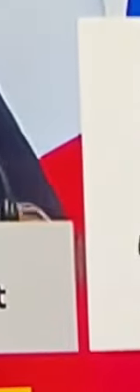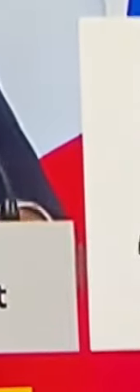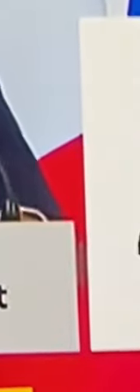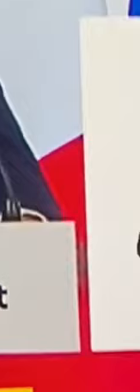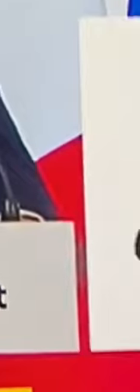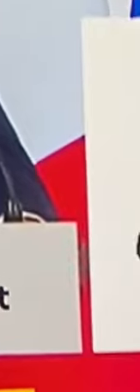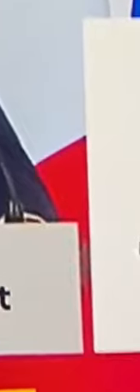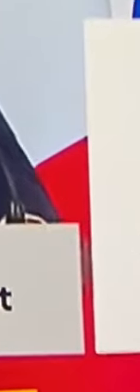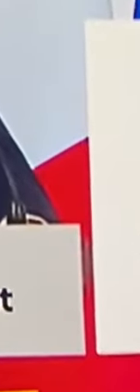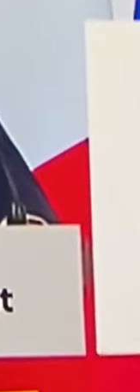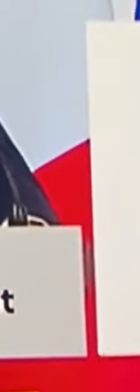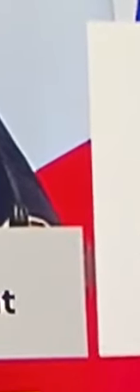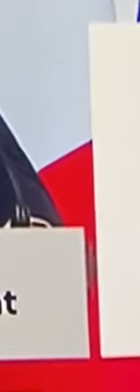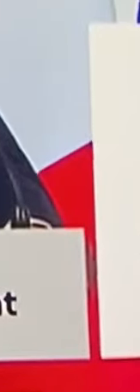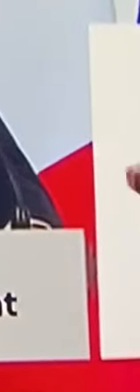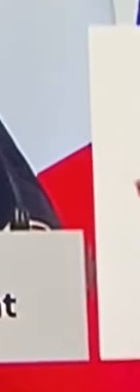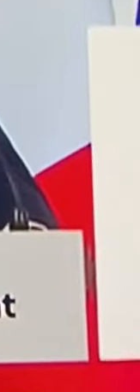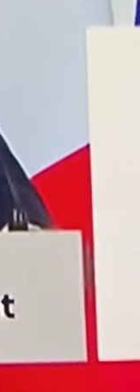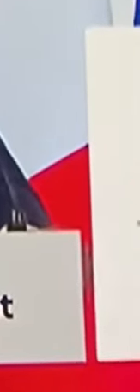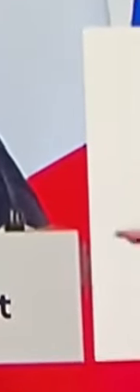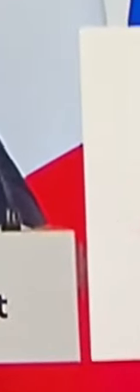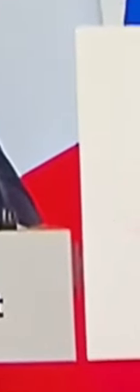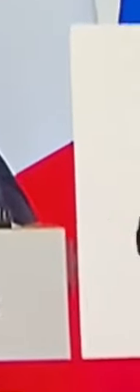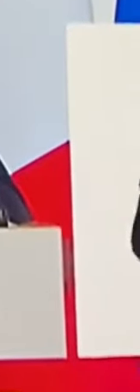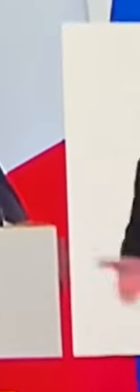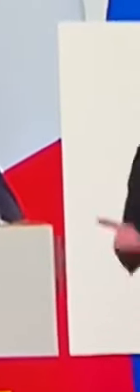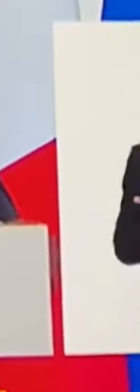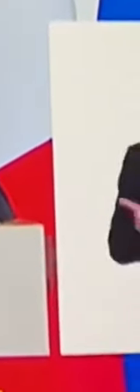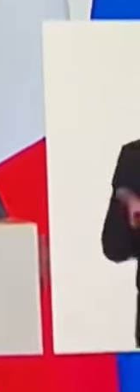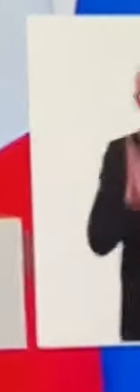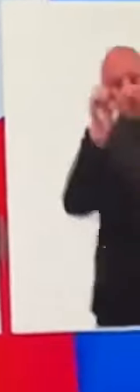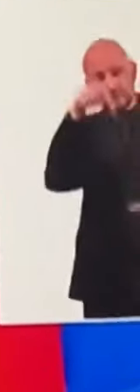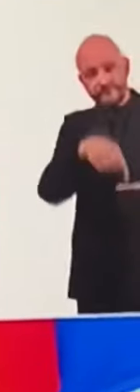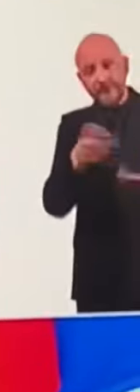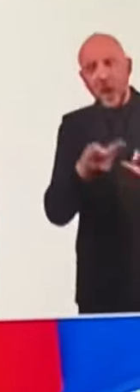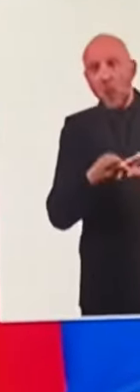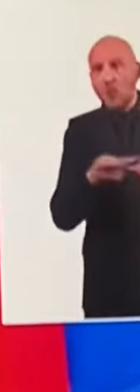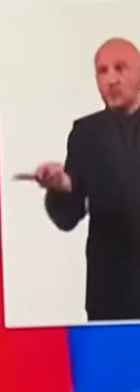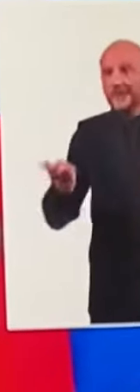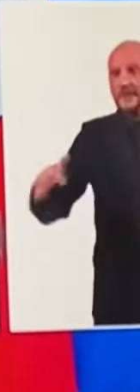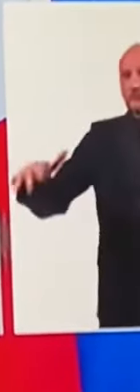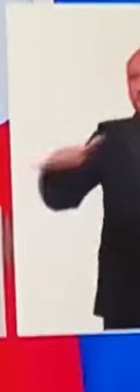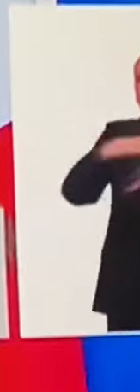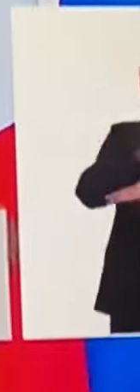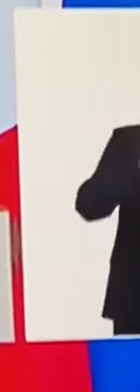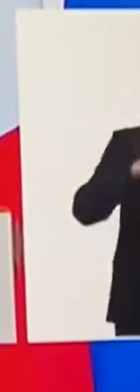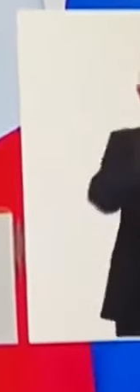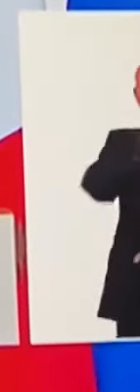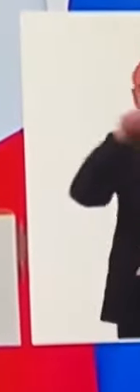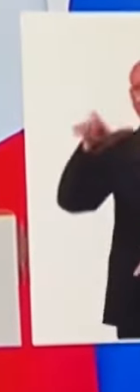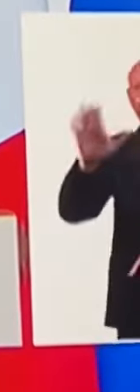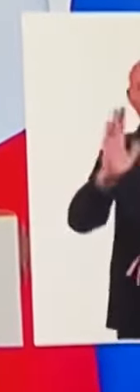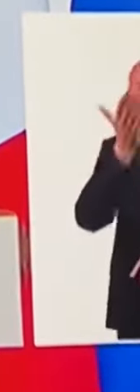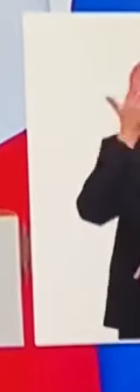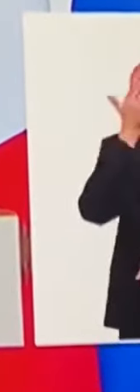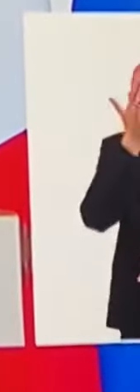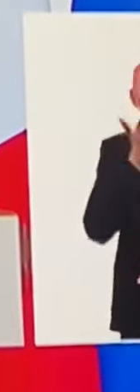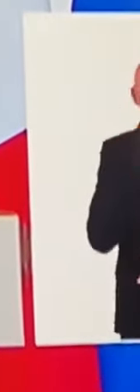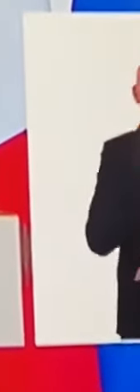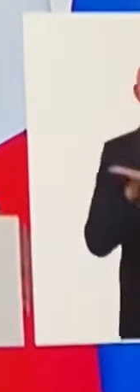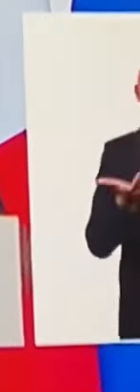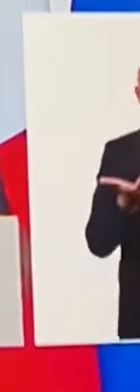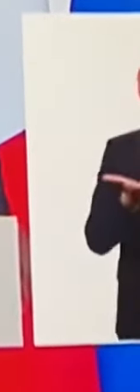Il peut arriver que lorsqu'on est dans un lieu public avec d'autres personnes, on les connaisse, et que si l'on est malade, on soit en mesure de